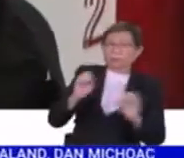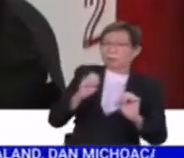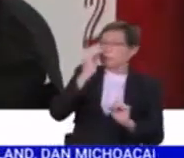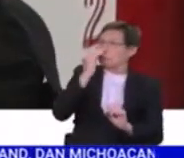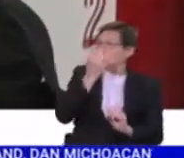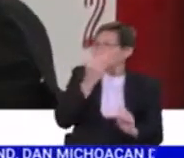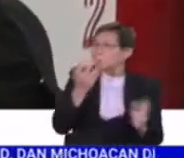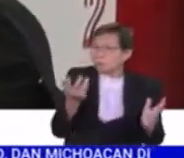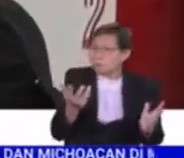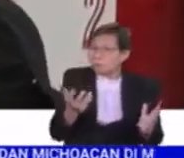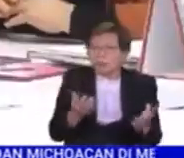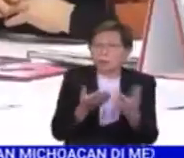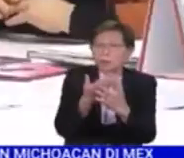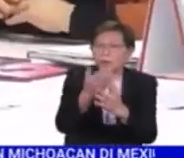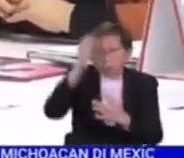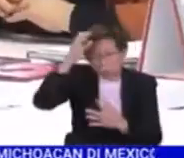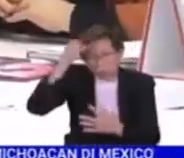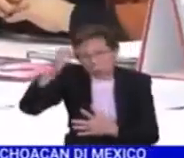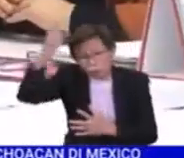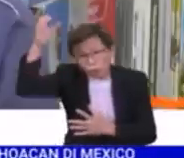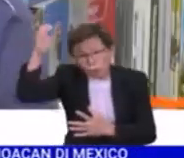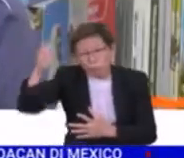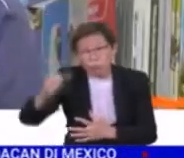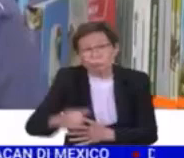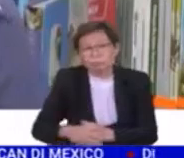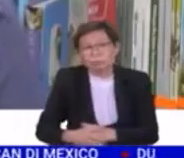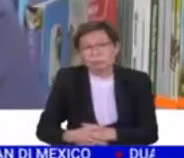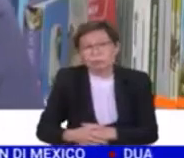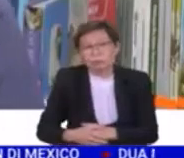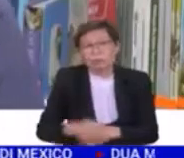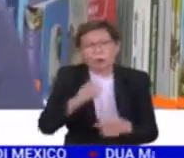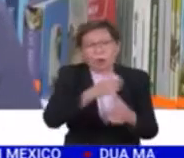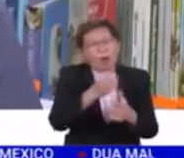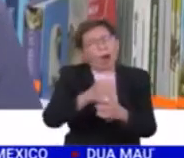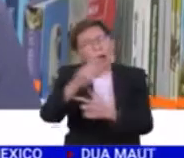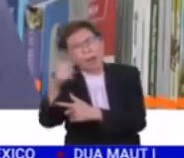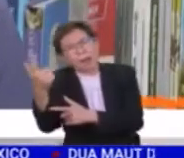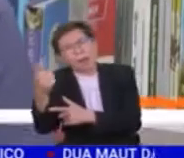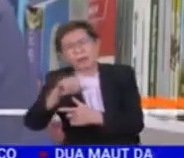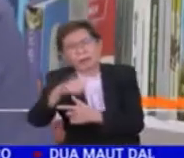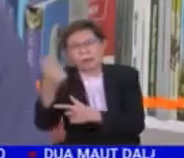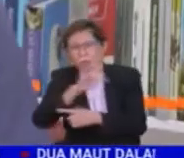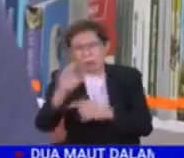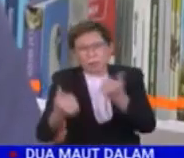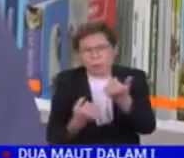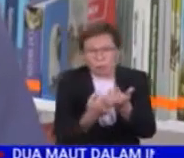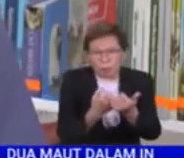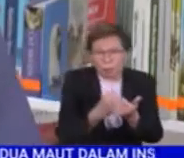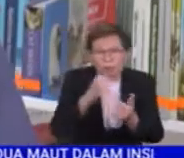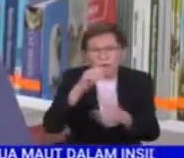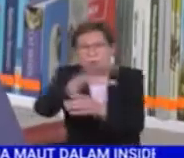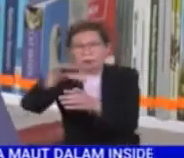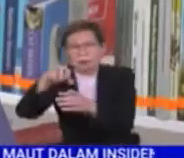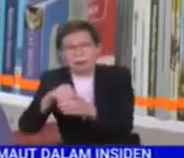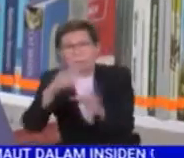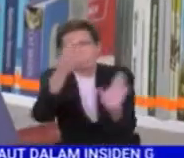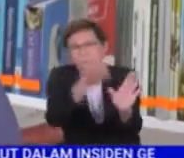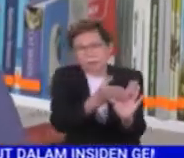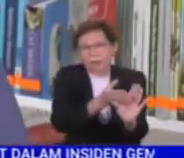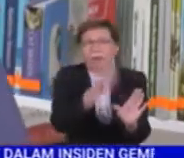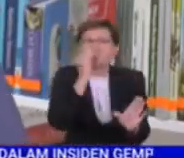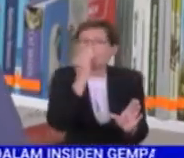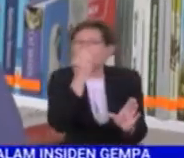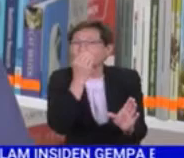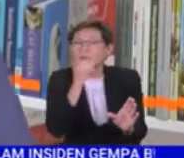faedah melalui konsep kardu hasad? Alternatif pembiayaan tanpa melibatkan